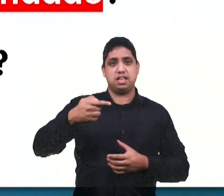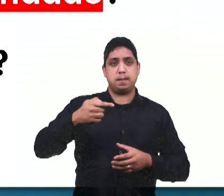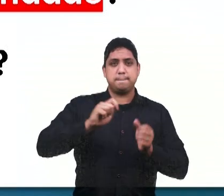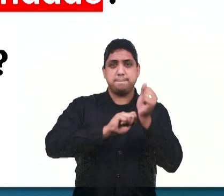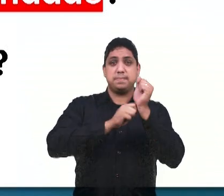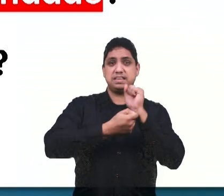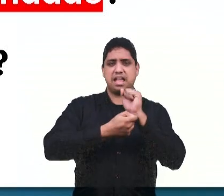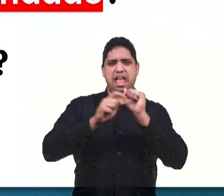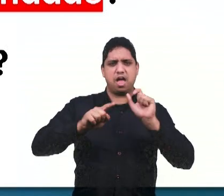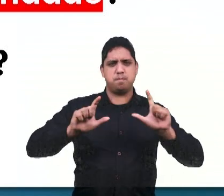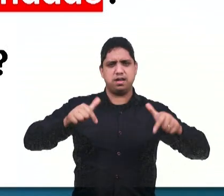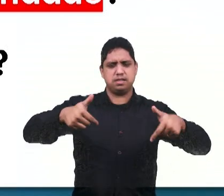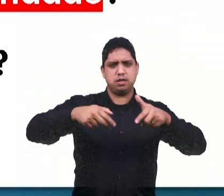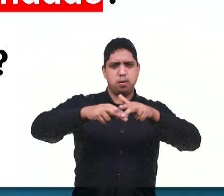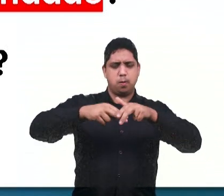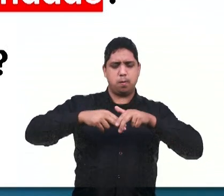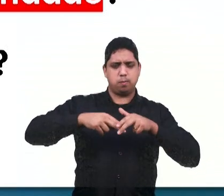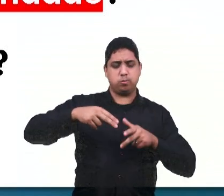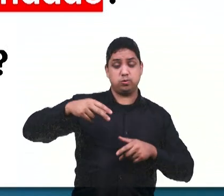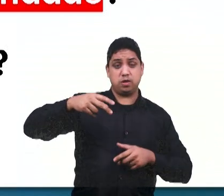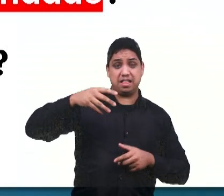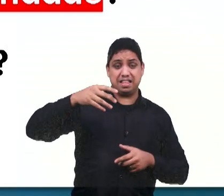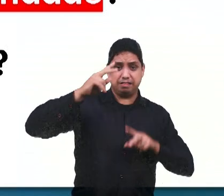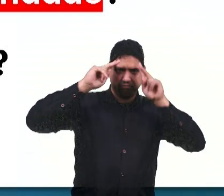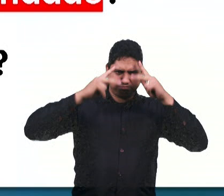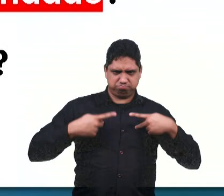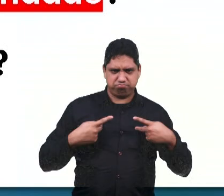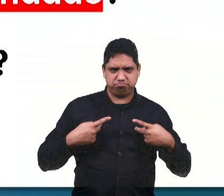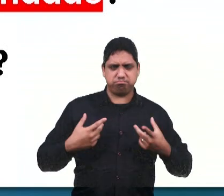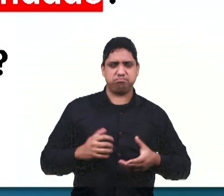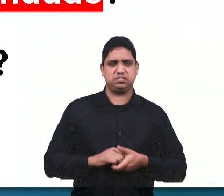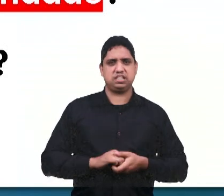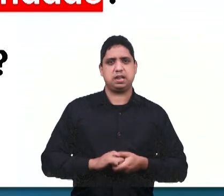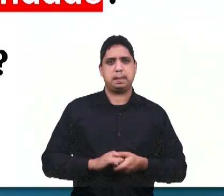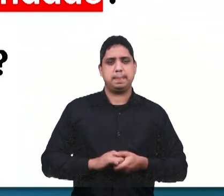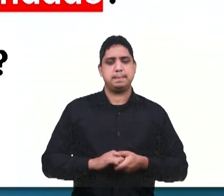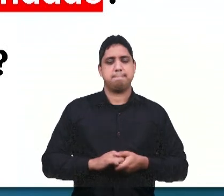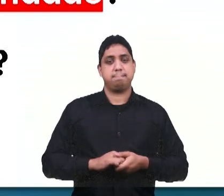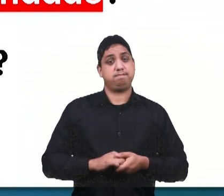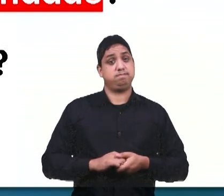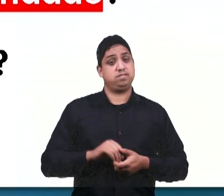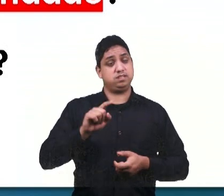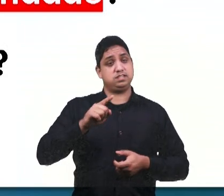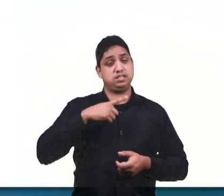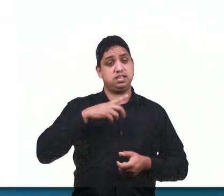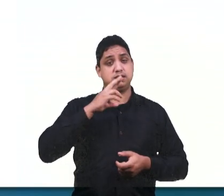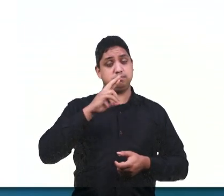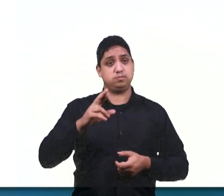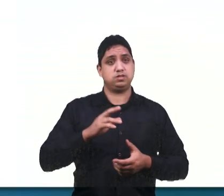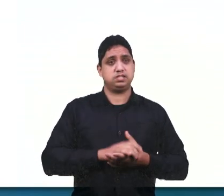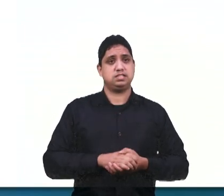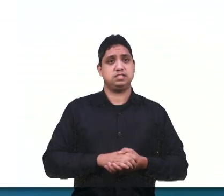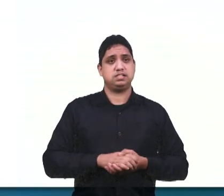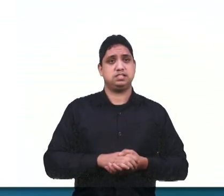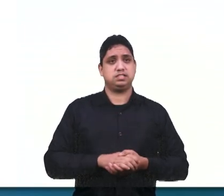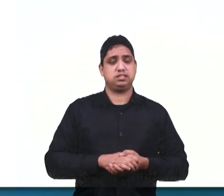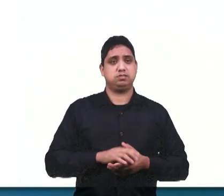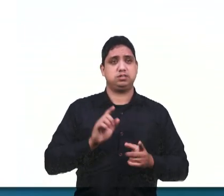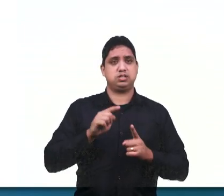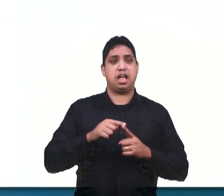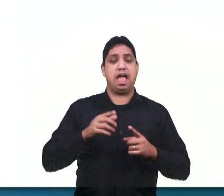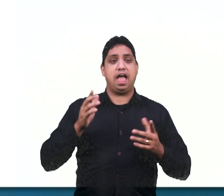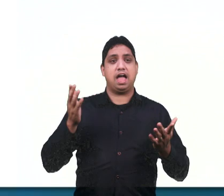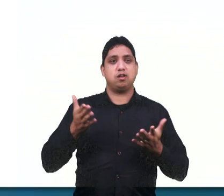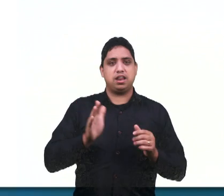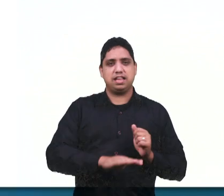7. Le mystère est une manifestation de la chair? Donc, vous avez des réponses ici objectives.